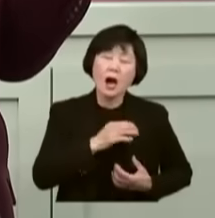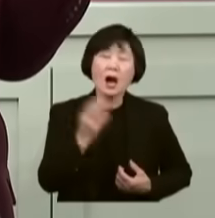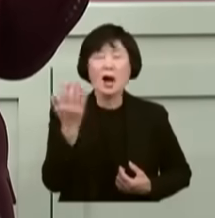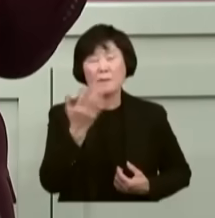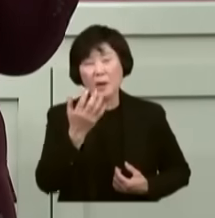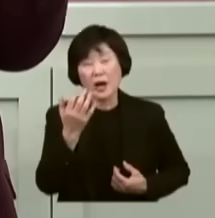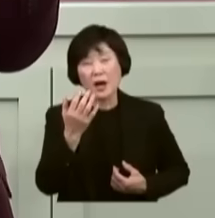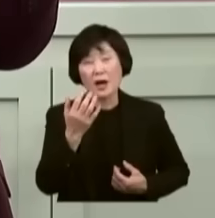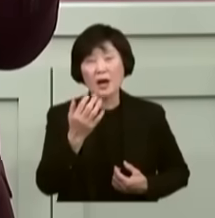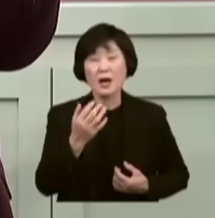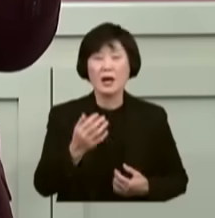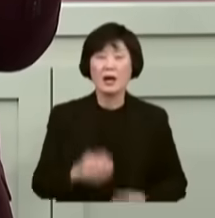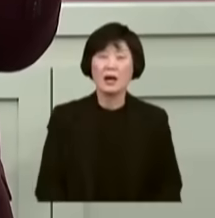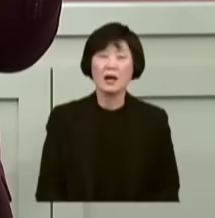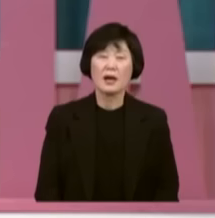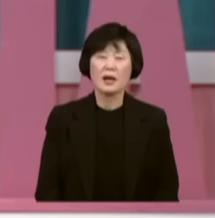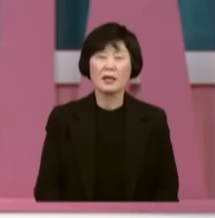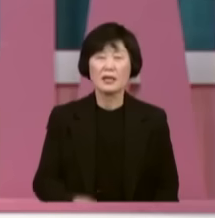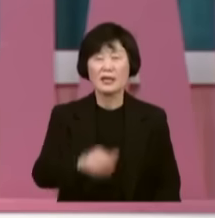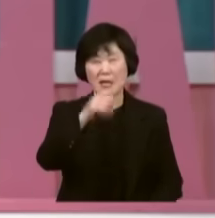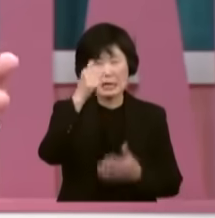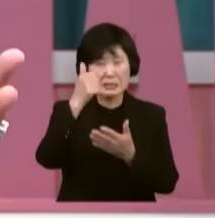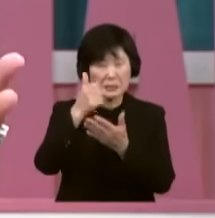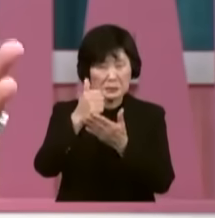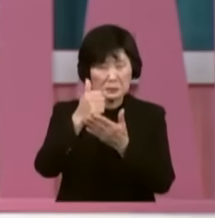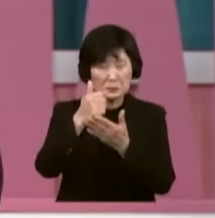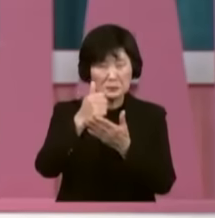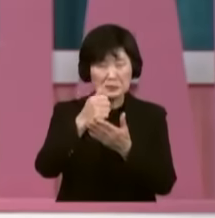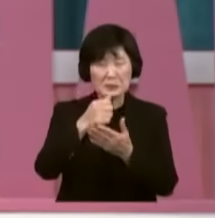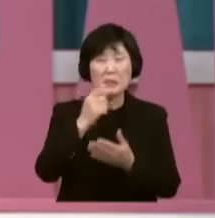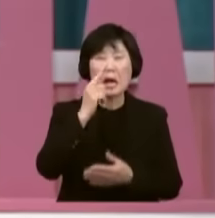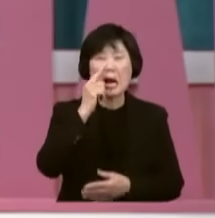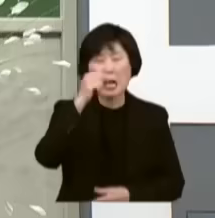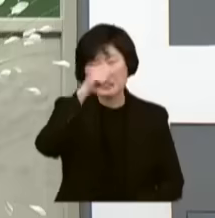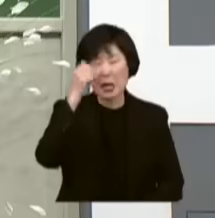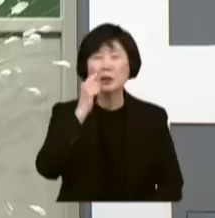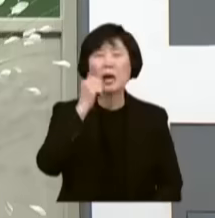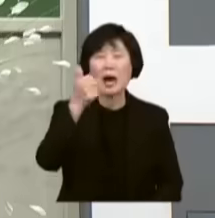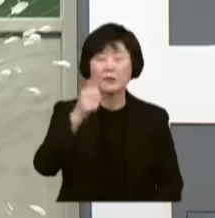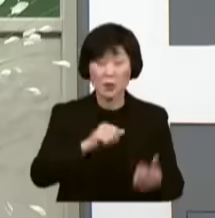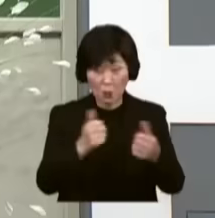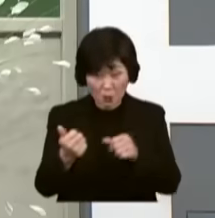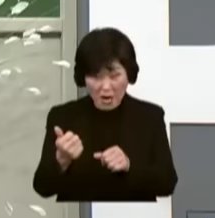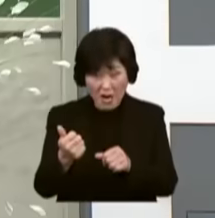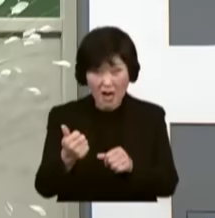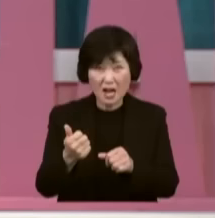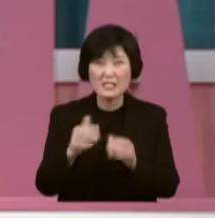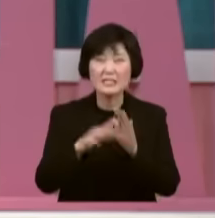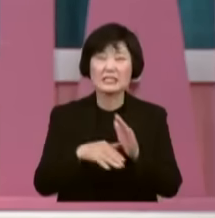가신 거야. 우리 이용한 장로님이 가시면서 막내한테 가르쳐 준 거야. 보름 있다가 내가 쓰러진 거야. 그래서 병원에